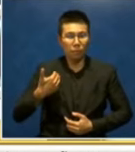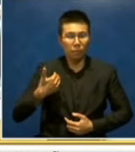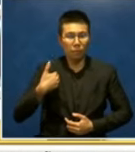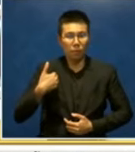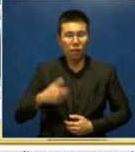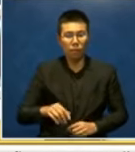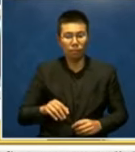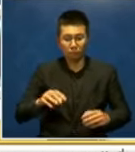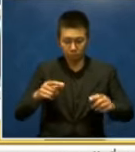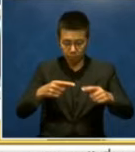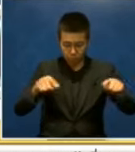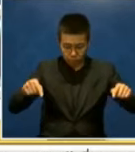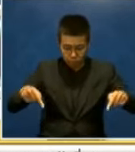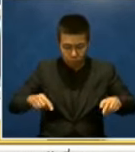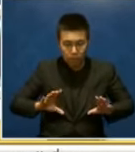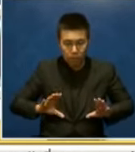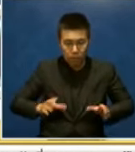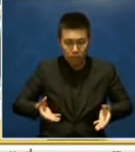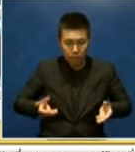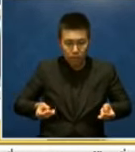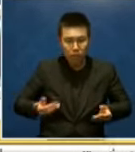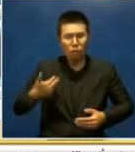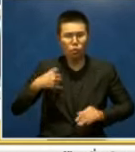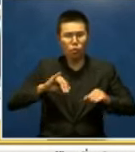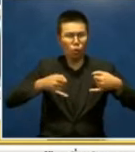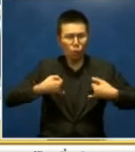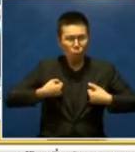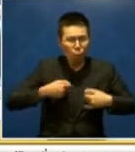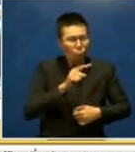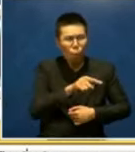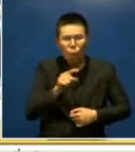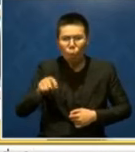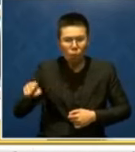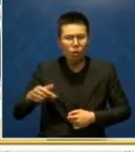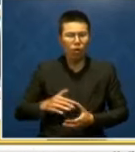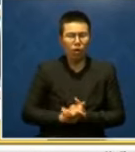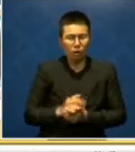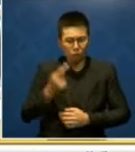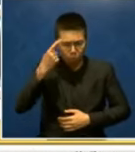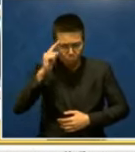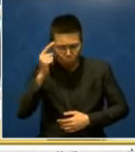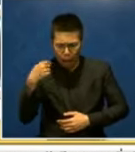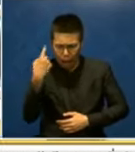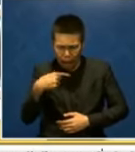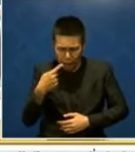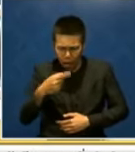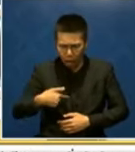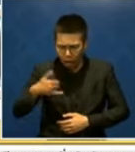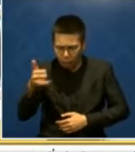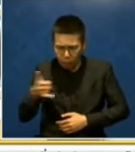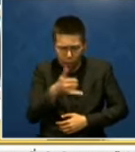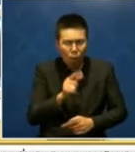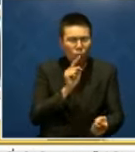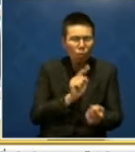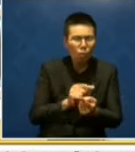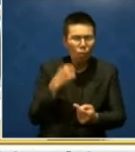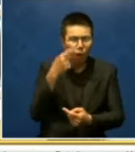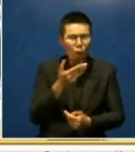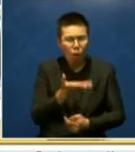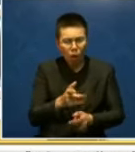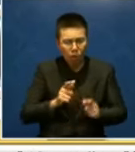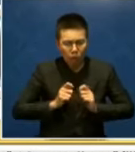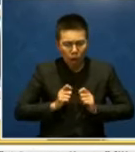แปลงเดียวครับมีหลายเจ้าภาพหลายเจ้าของเหลือเกินไม่รู้จะไปติดต่อหน่วยงานไหนเมื่อไหร่